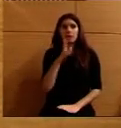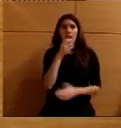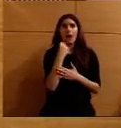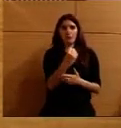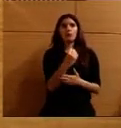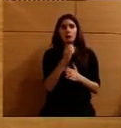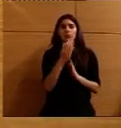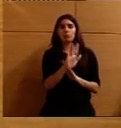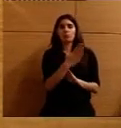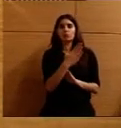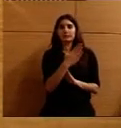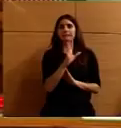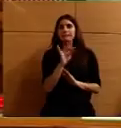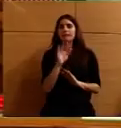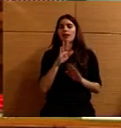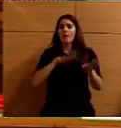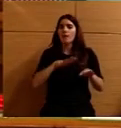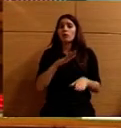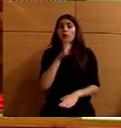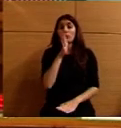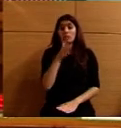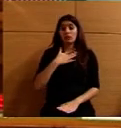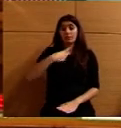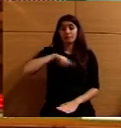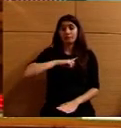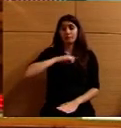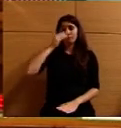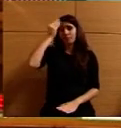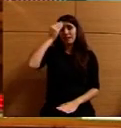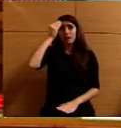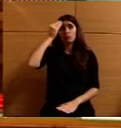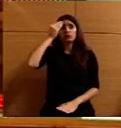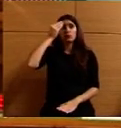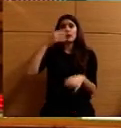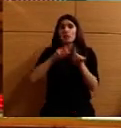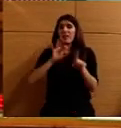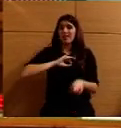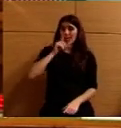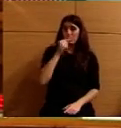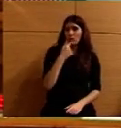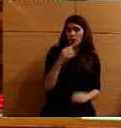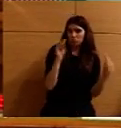proposta del grup No Escrits, simplement perquè, a part de lo que ha dit el diputat,